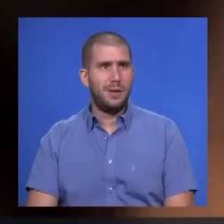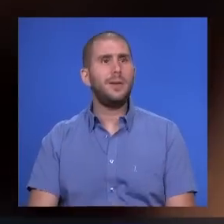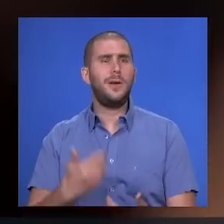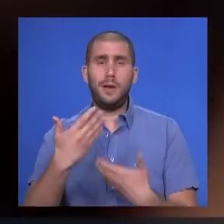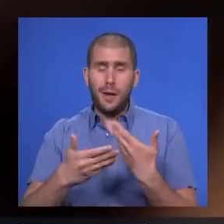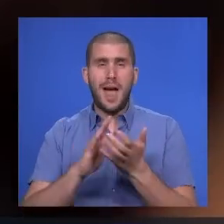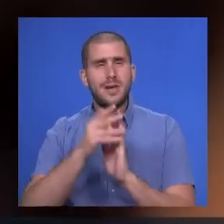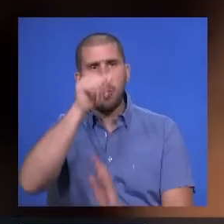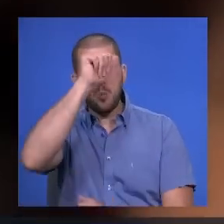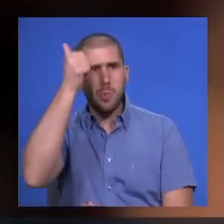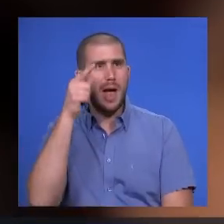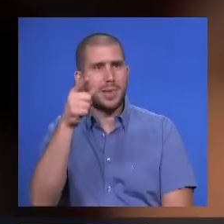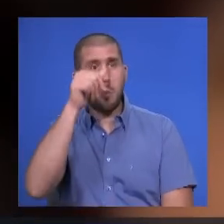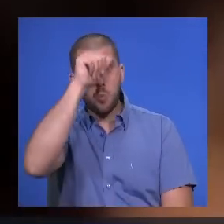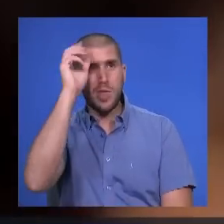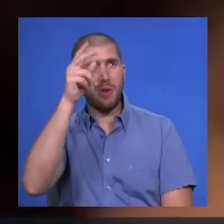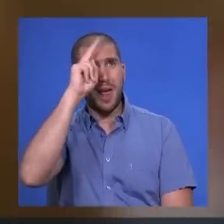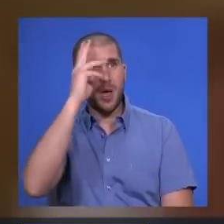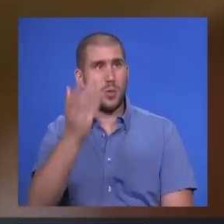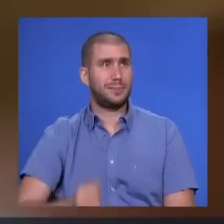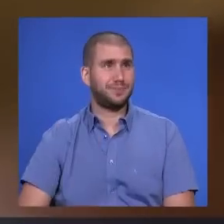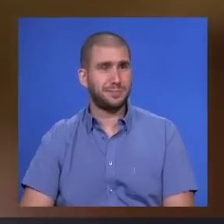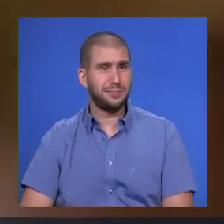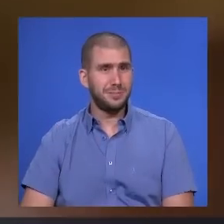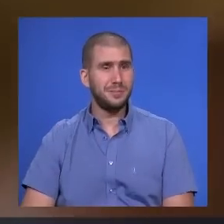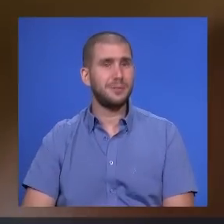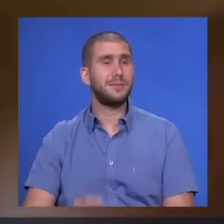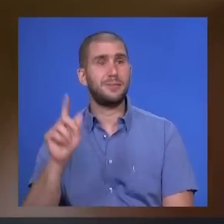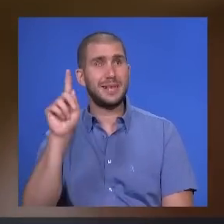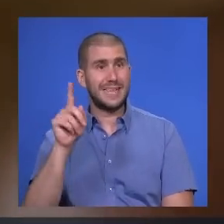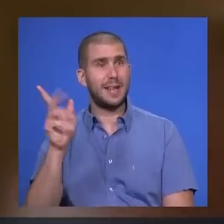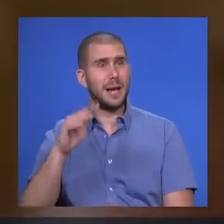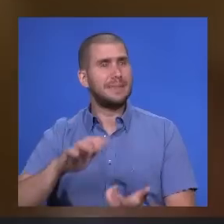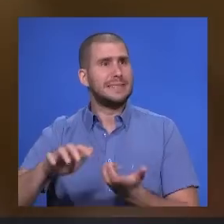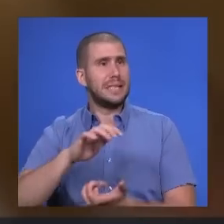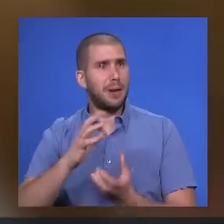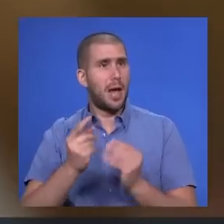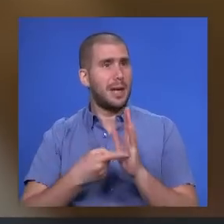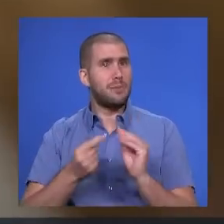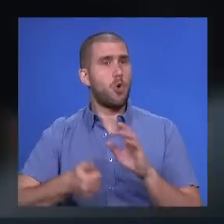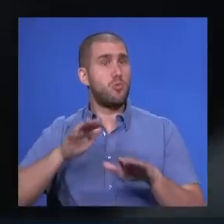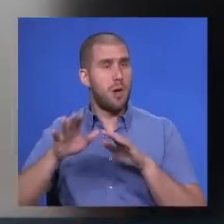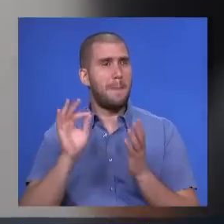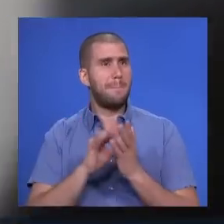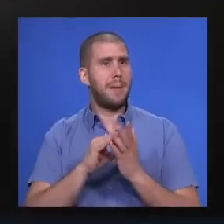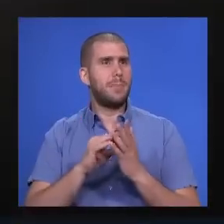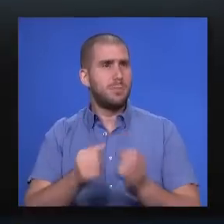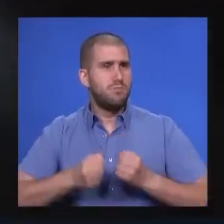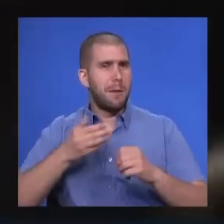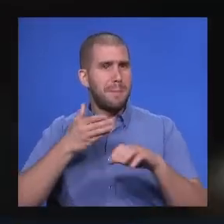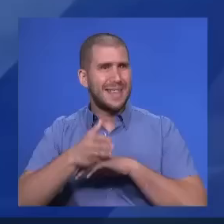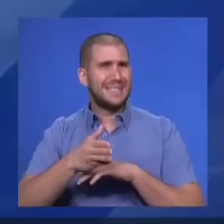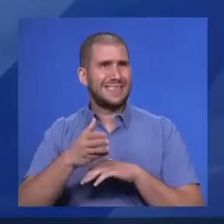הפכת להיות מותג, אתה היום מותג של הליכוד. זרקה אגב הסתבך פעם עם ראש הממשלה כאשר התפרע בכניסה